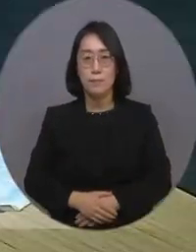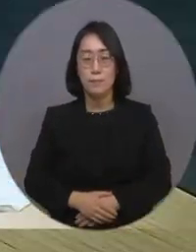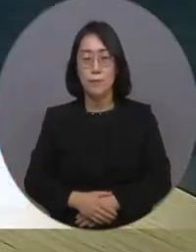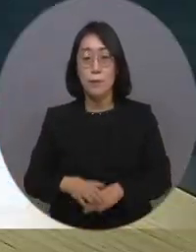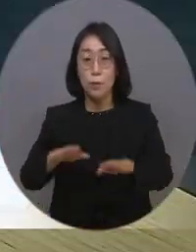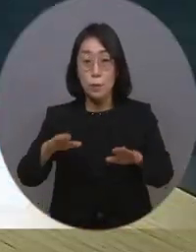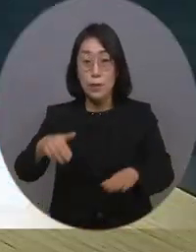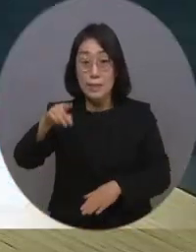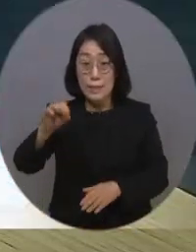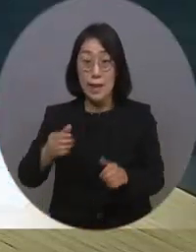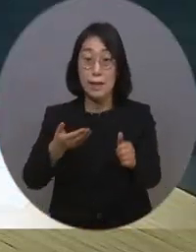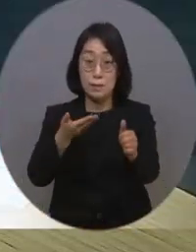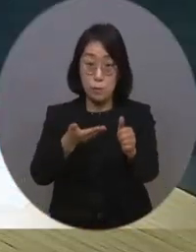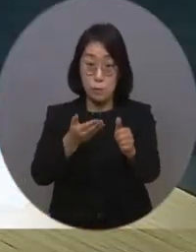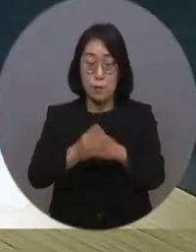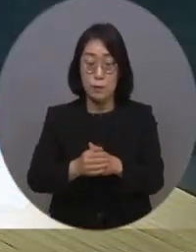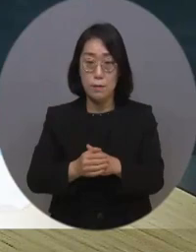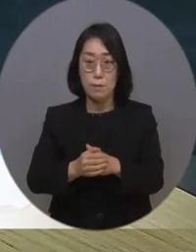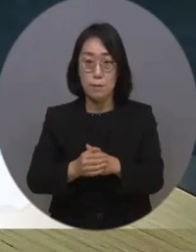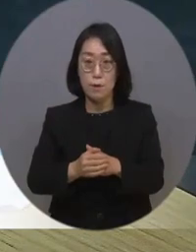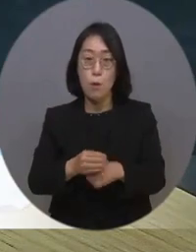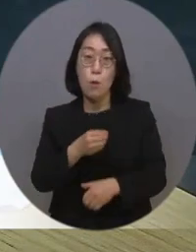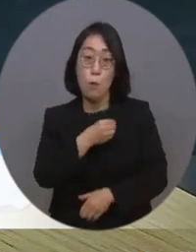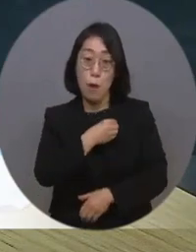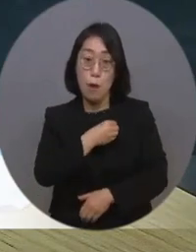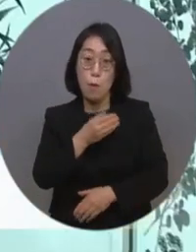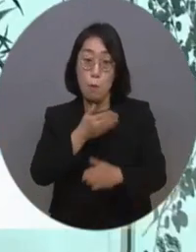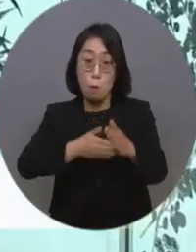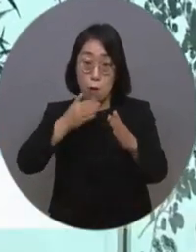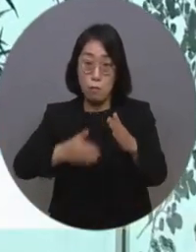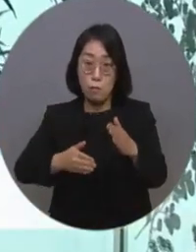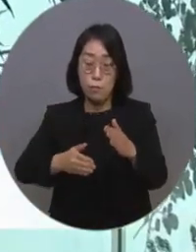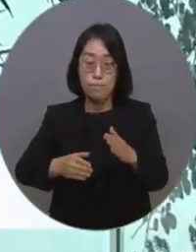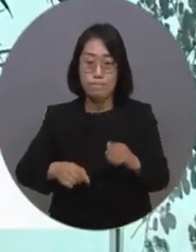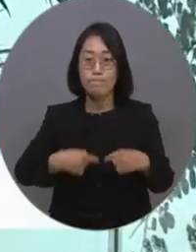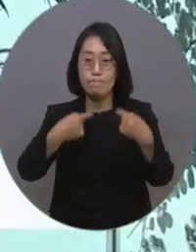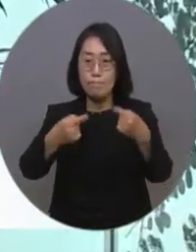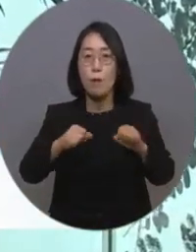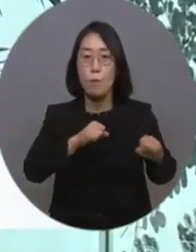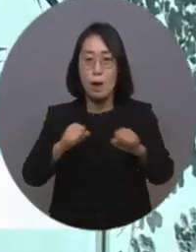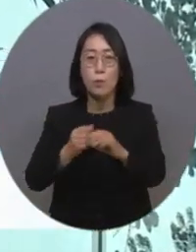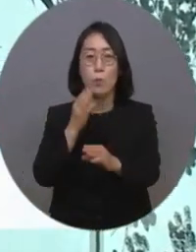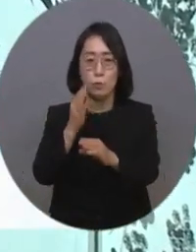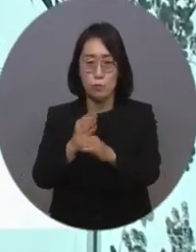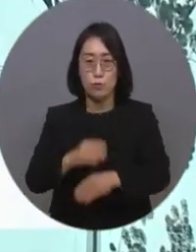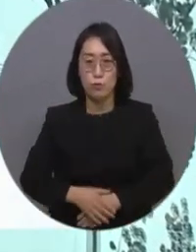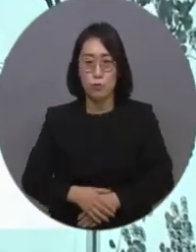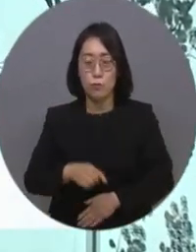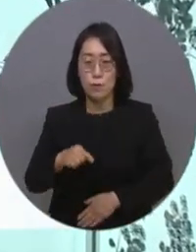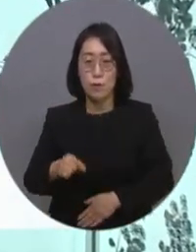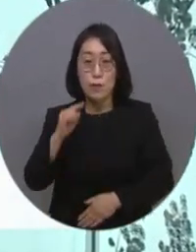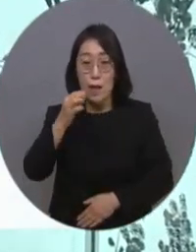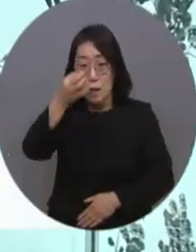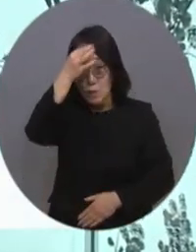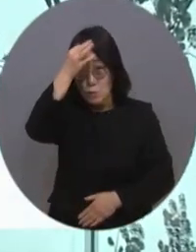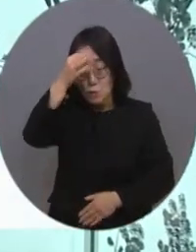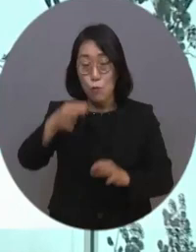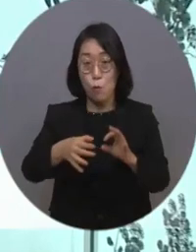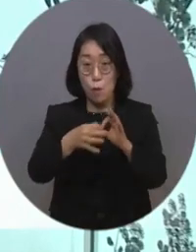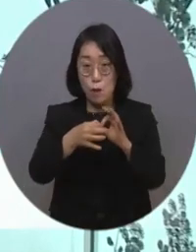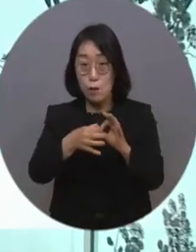현재 장성빈 씨는 아트위켄 국악부문 정회원으로 활동하고 있습니다. 아트위켄 연계 고용